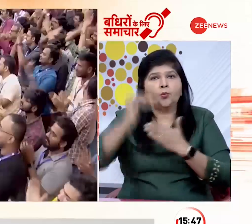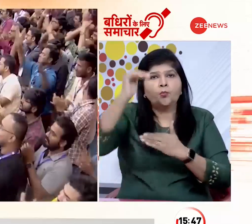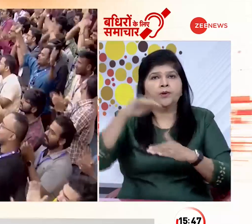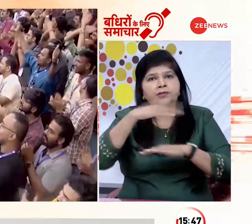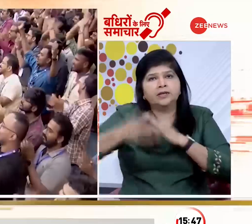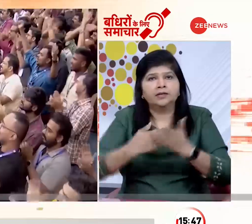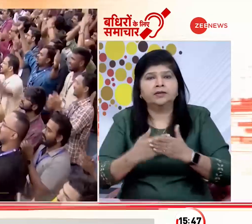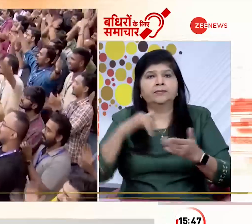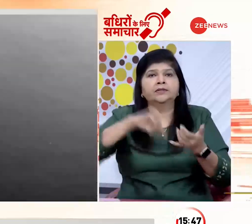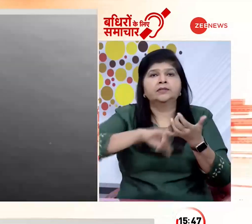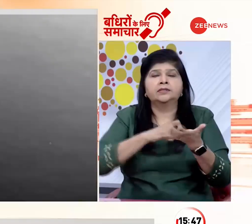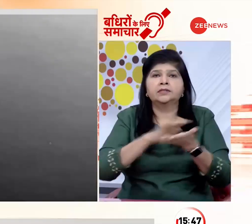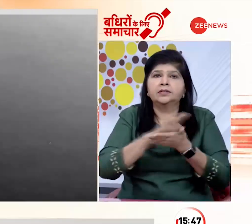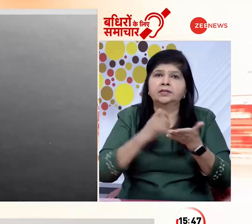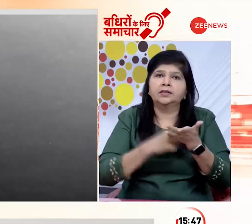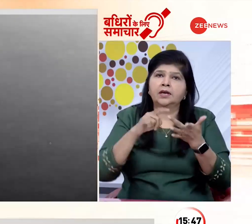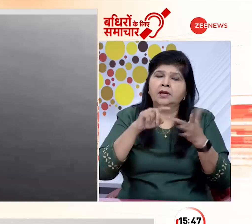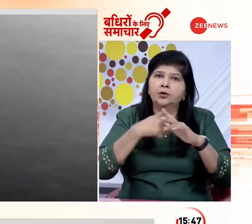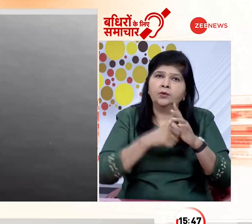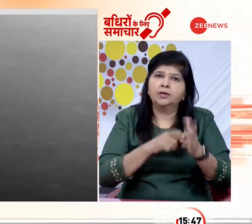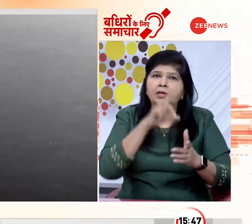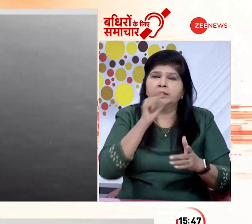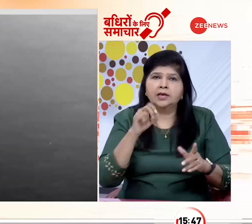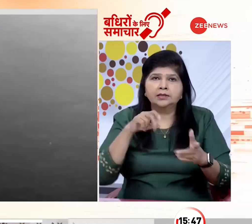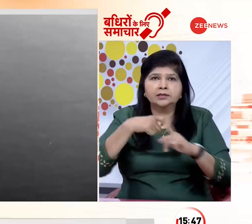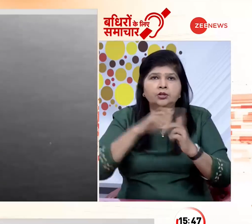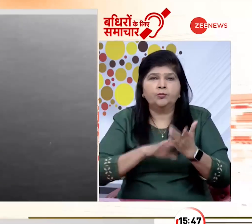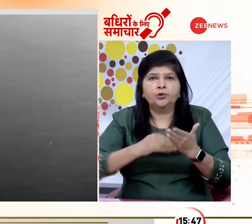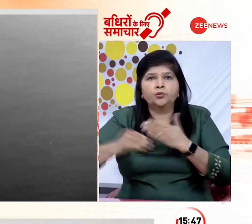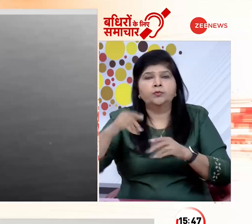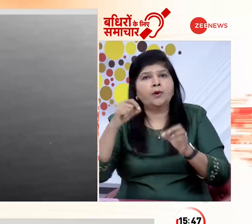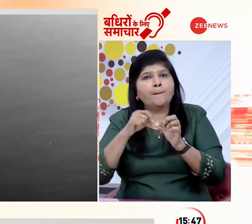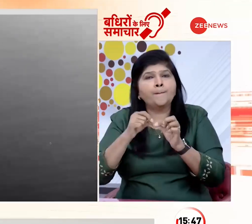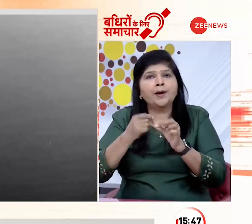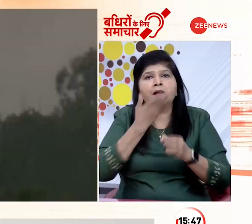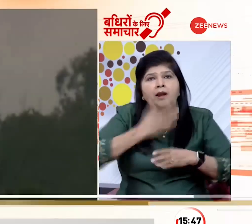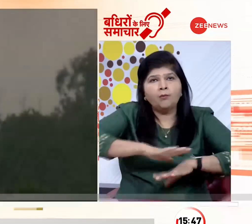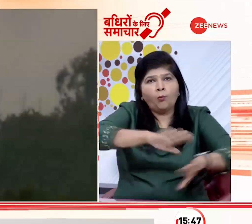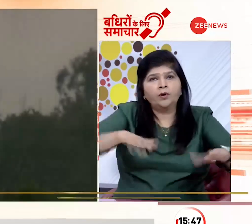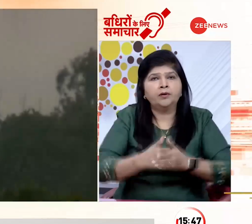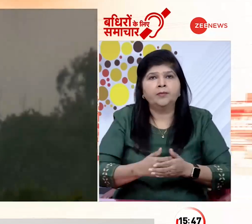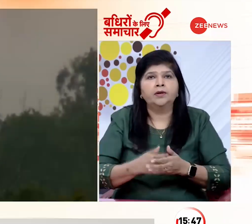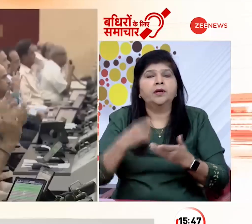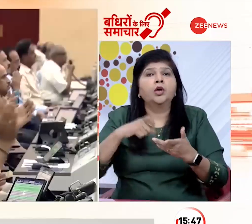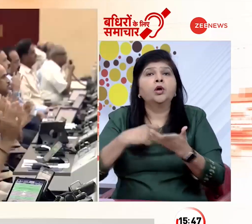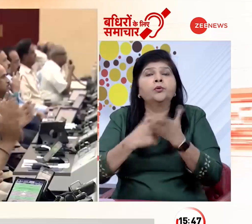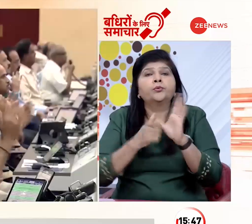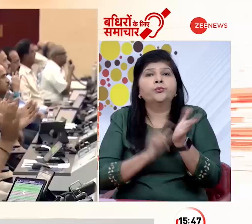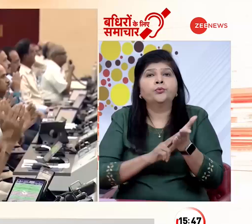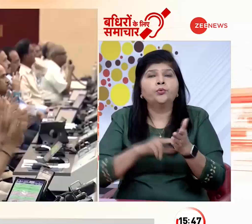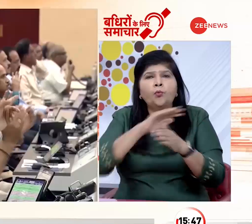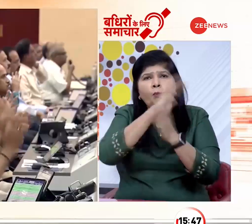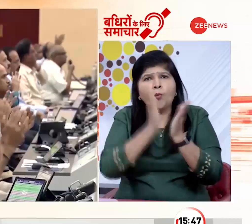ऊपर जाने के बाद श्रीहरिकोटा से 10 किलोमीटर दूर बंगाल की खाड़ी में क्रू मॉड्यूल को उतारा